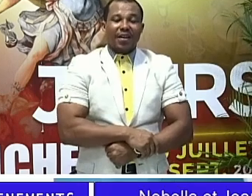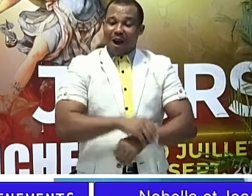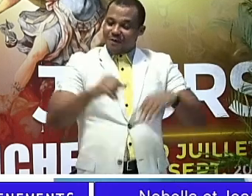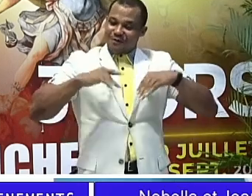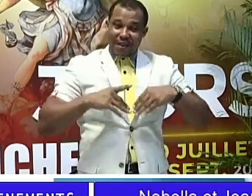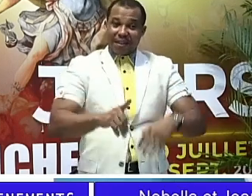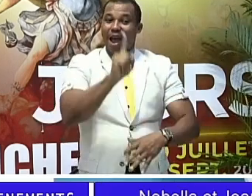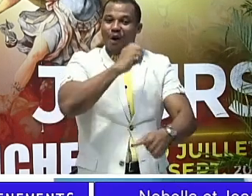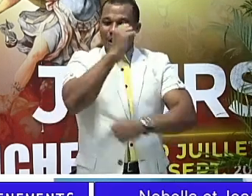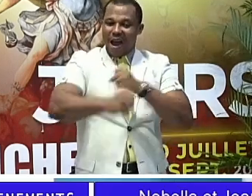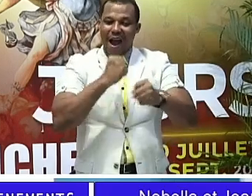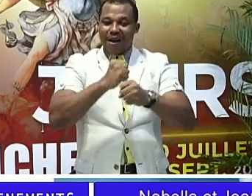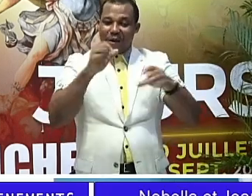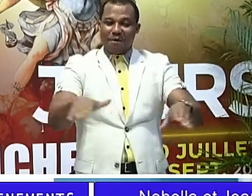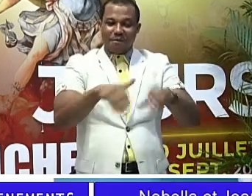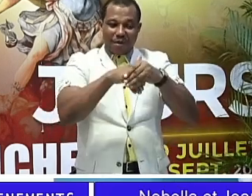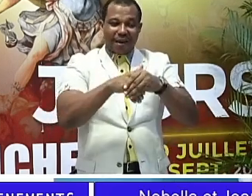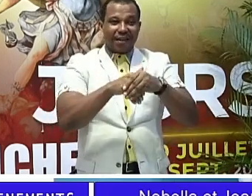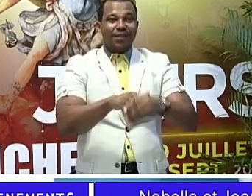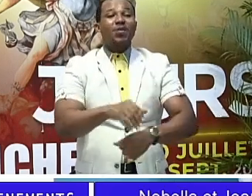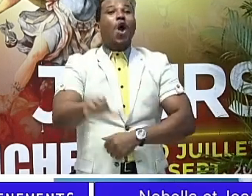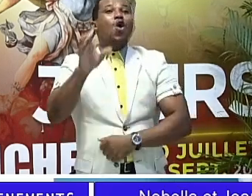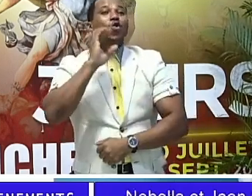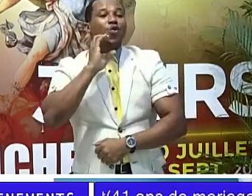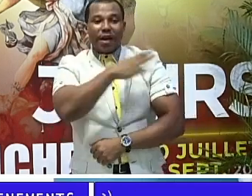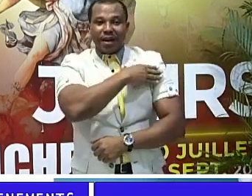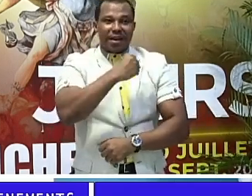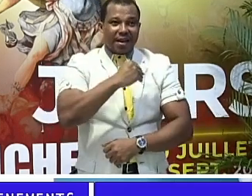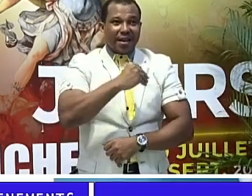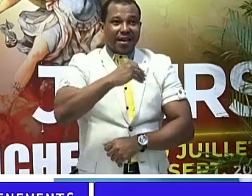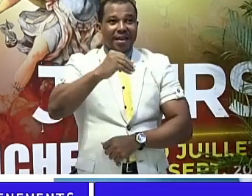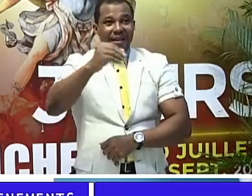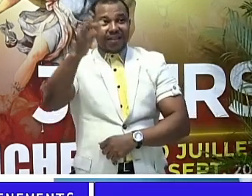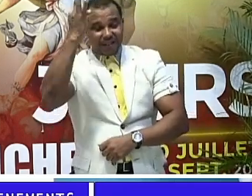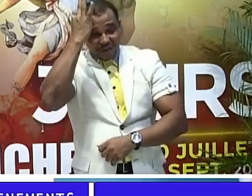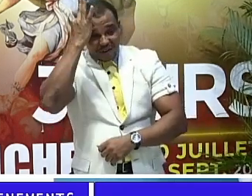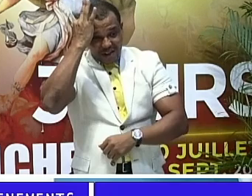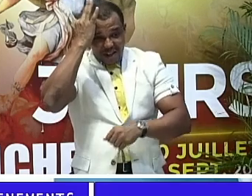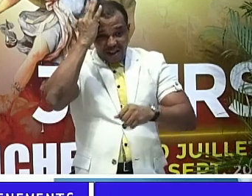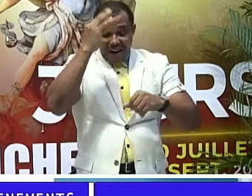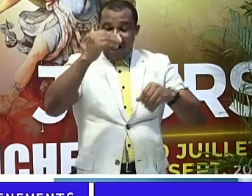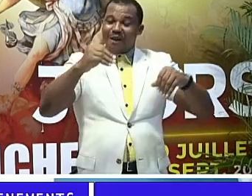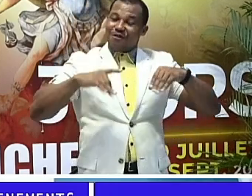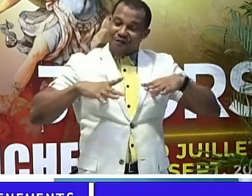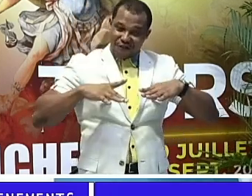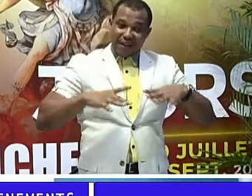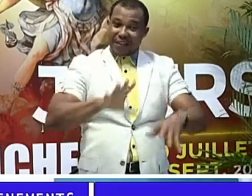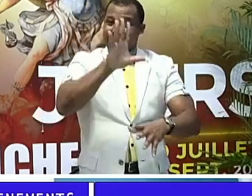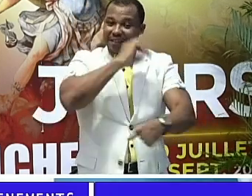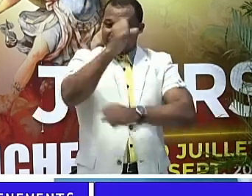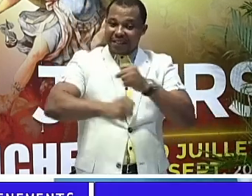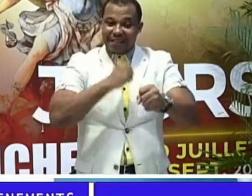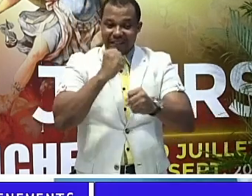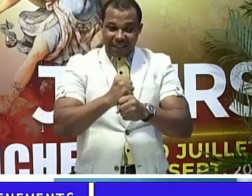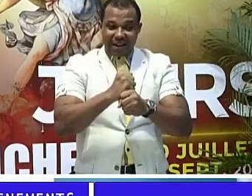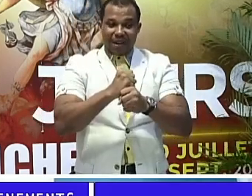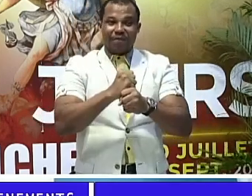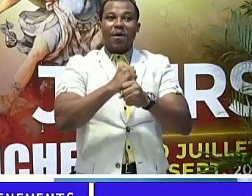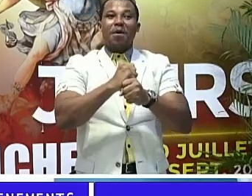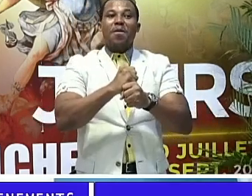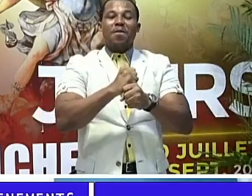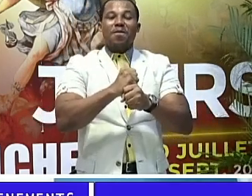de mariage. Claudette et Jean-Yorc a fêté 51 ans de mariage. Nous mettons le chapeau